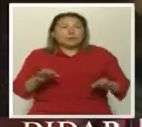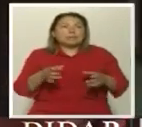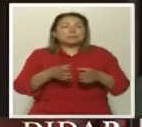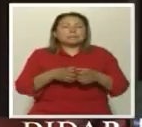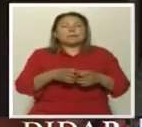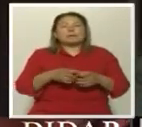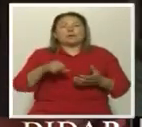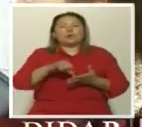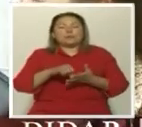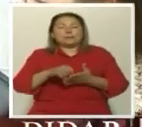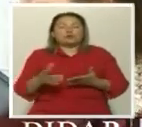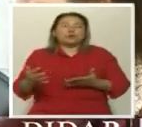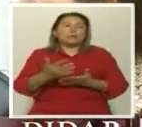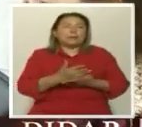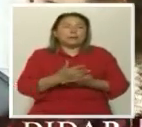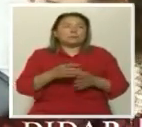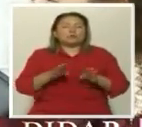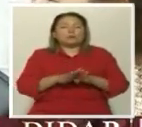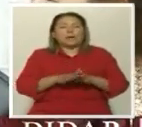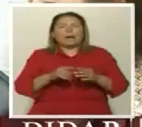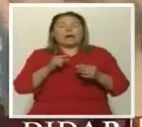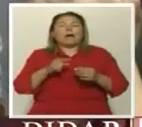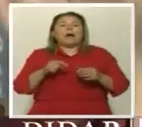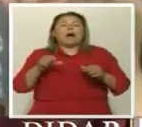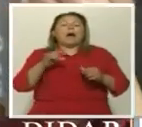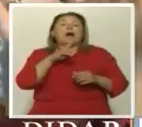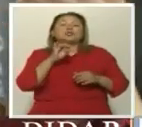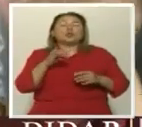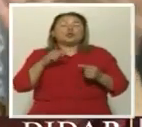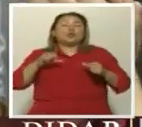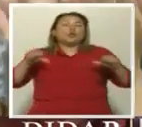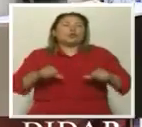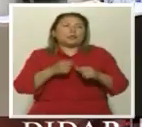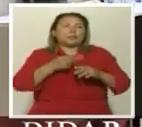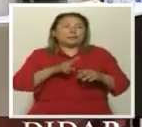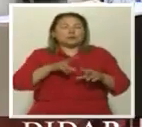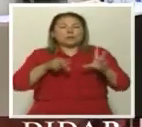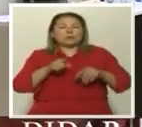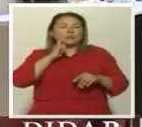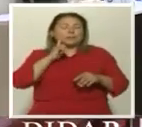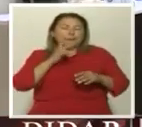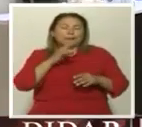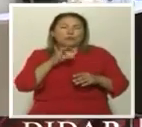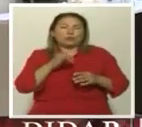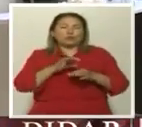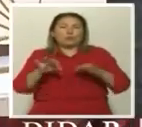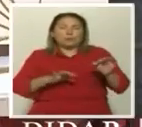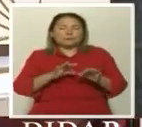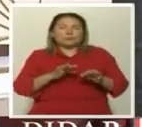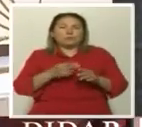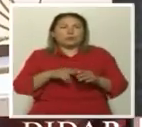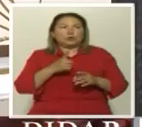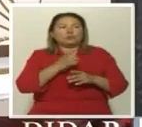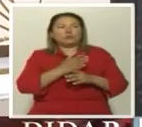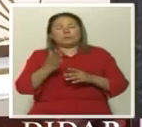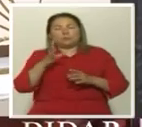солистердің басын қосатын жиналайық шарасы. Сондай-ақ қаржылық құқықтық және діни сауаттылықты арттыруға бағытталған жастар керуені әлеуметтік жобасы да биыл жүзеге